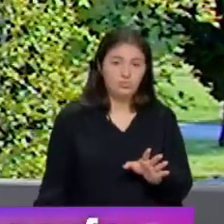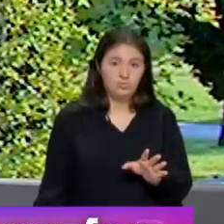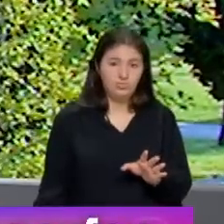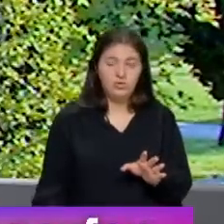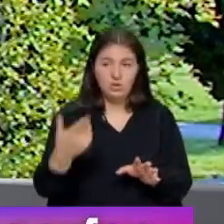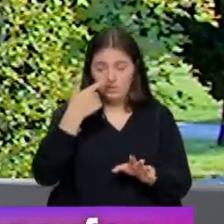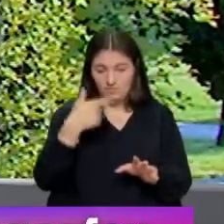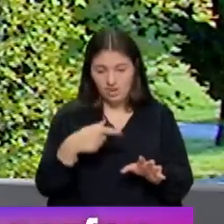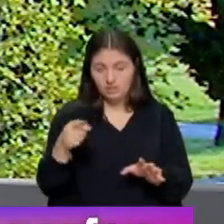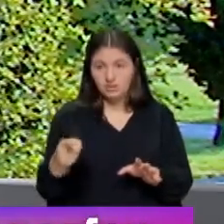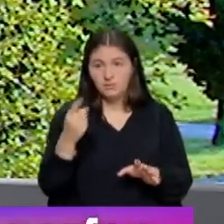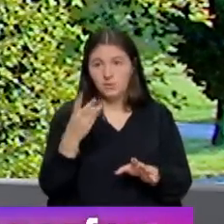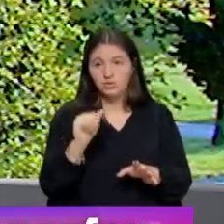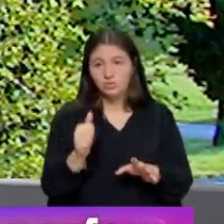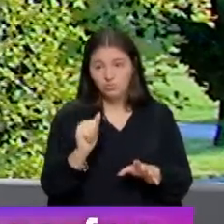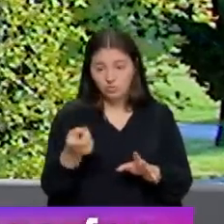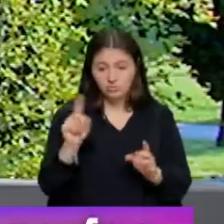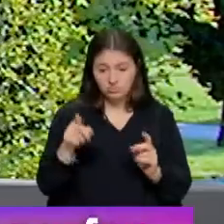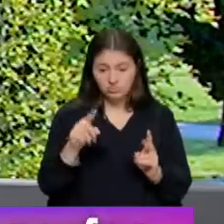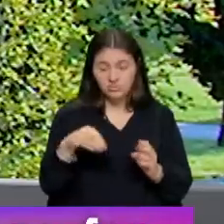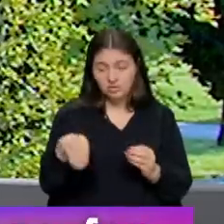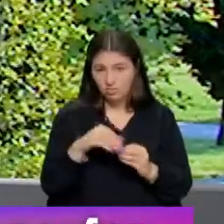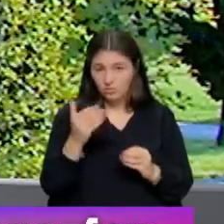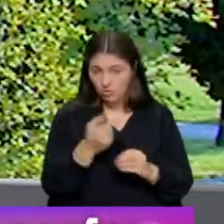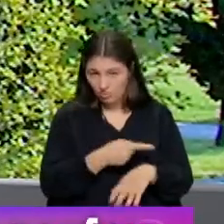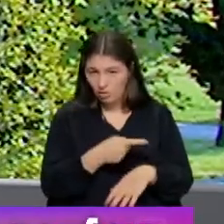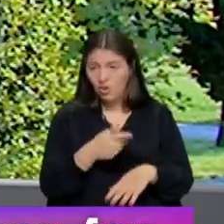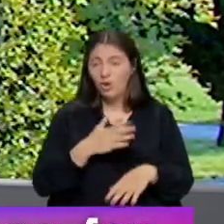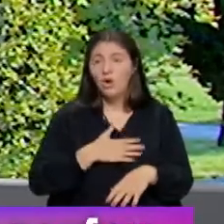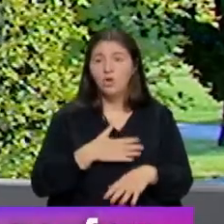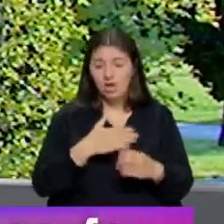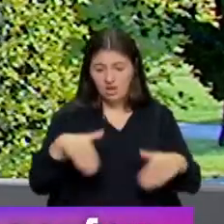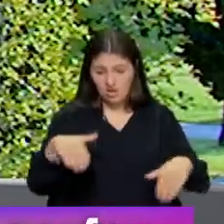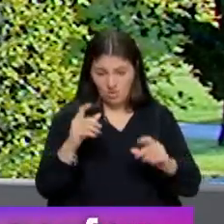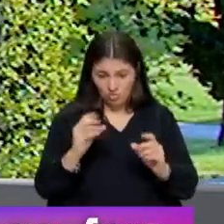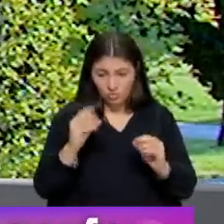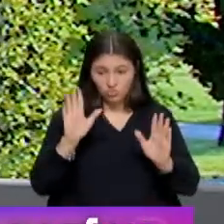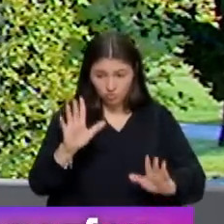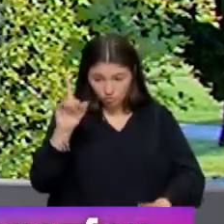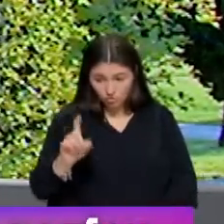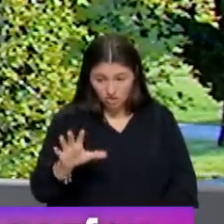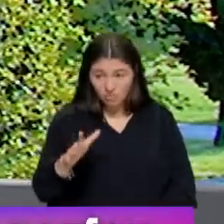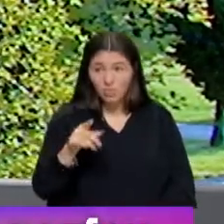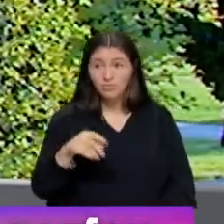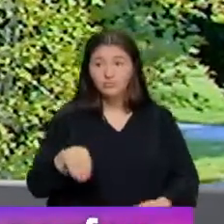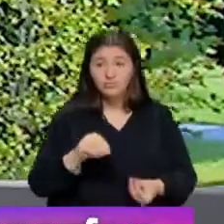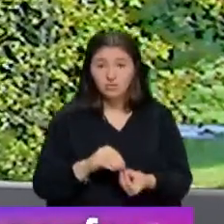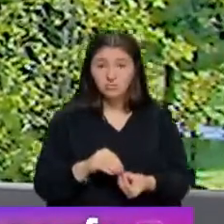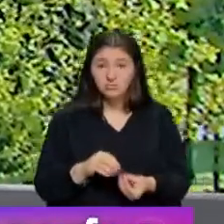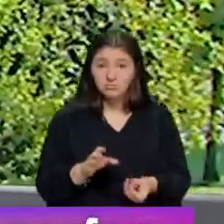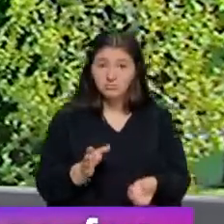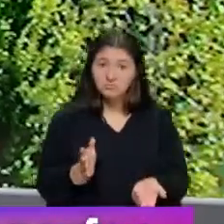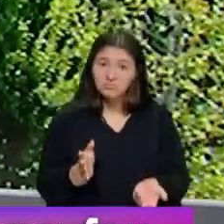akaryakıtta birkaç gündür üst üste zamlar geliyor önü alınır mı durur mu acaba bu zamlar